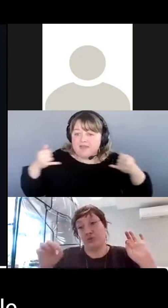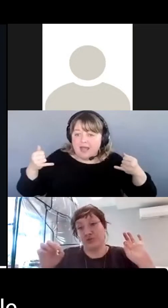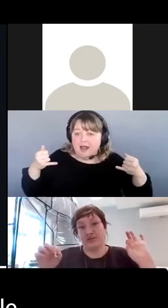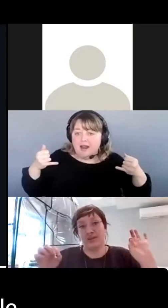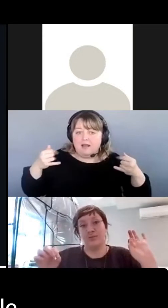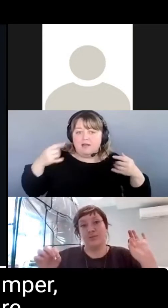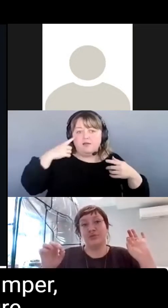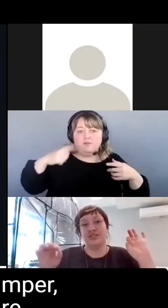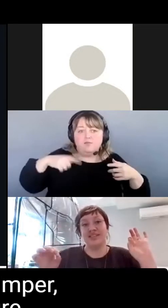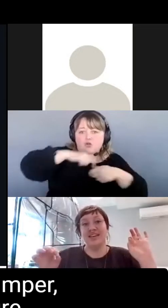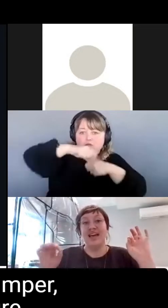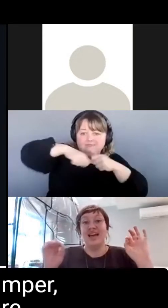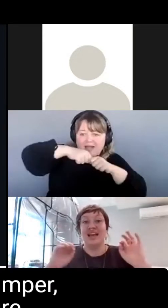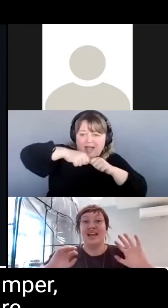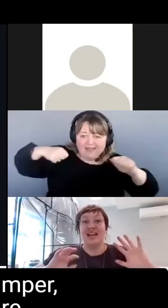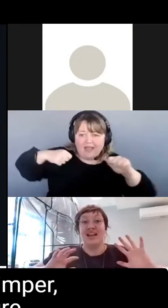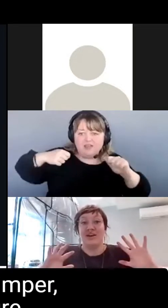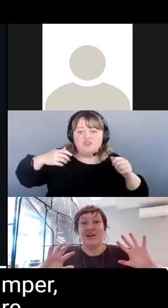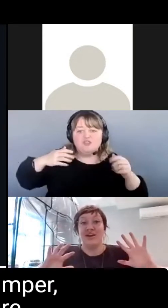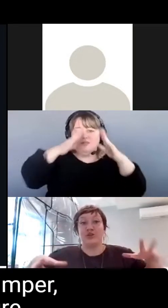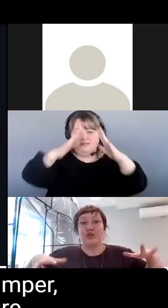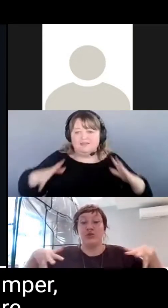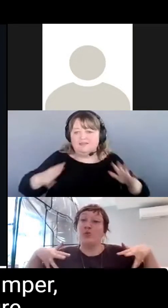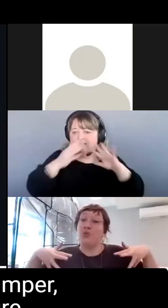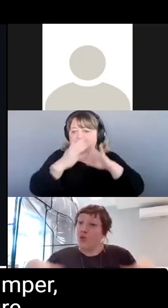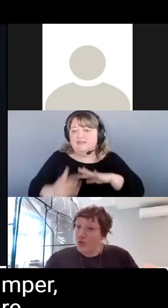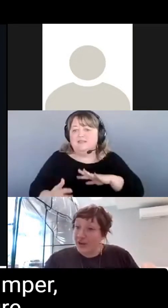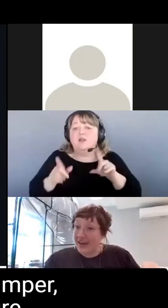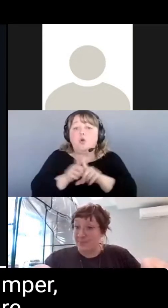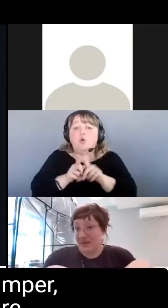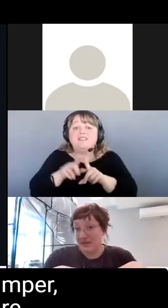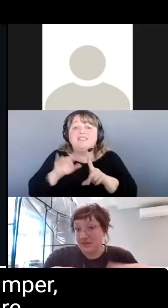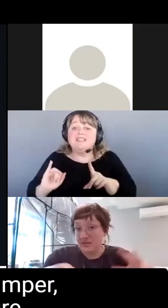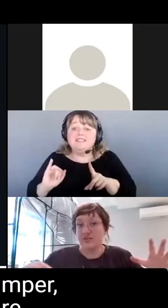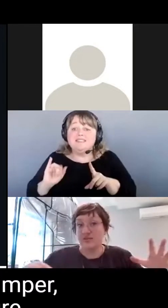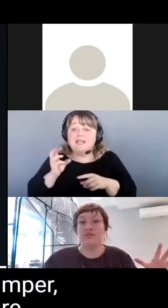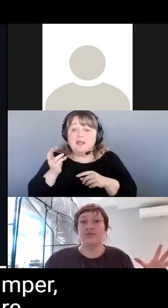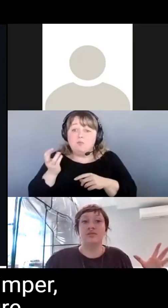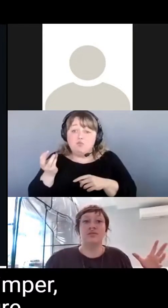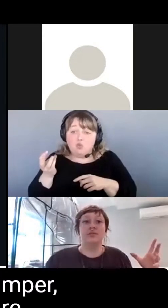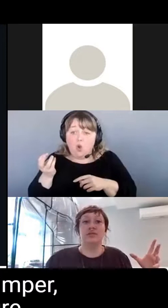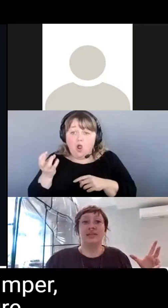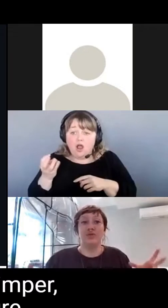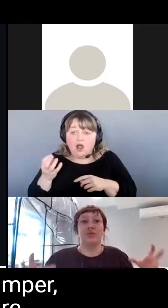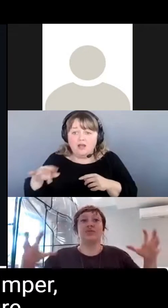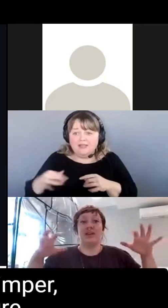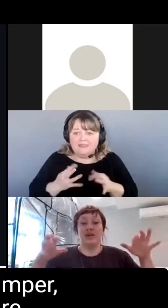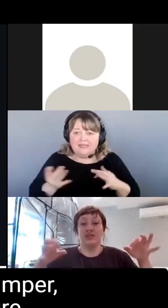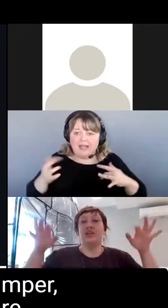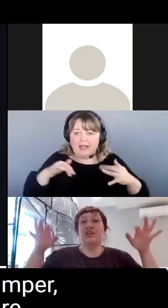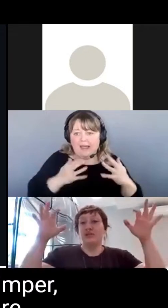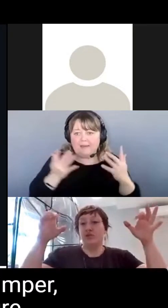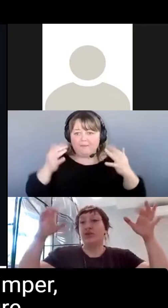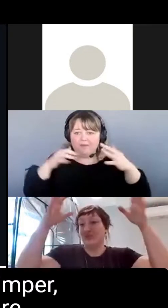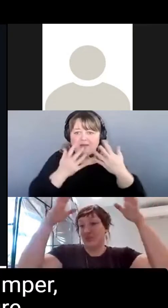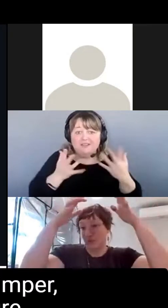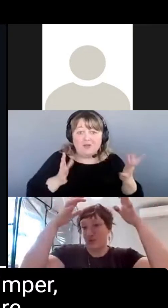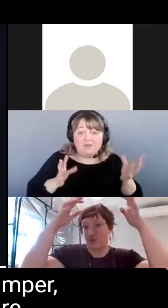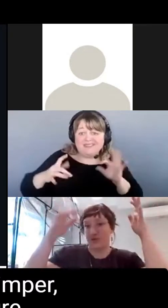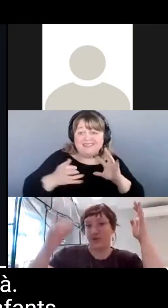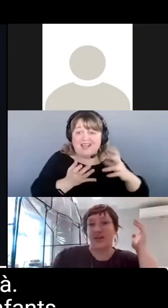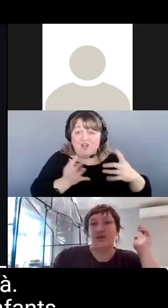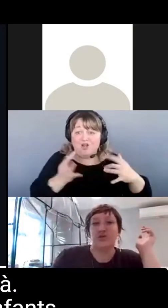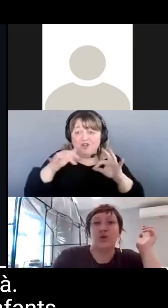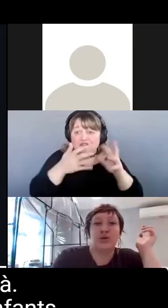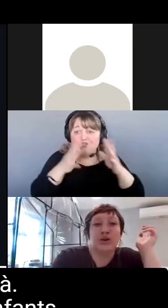connecter tous ensemble, mais aussi, lorsque nos pois vont grimper, ils vont s'accrocher sur la